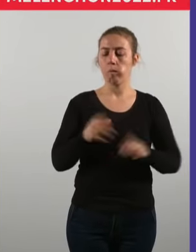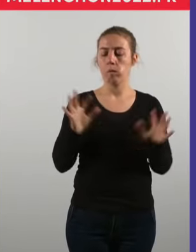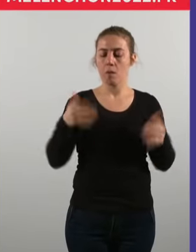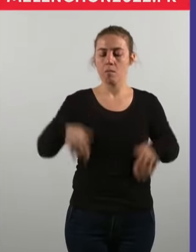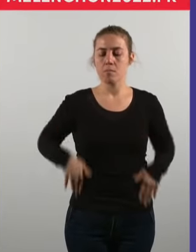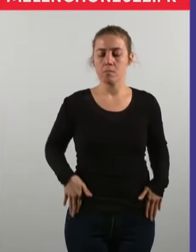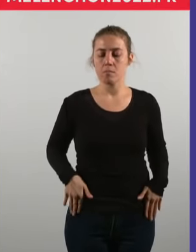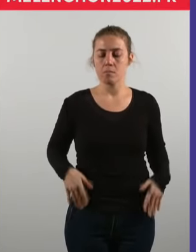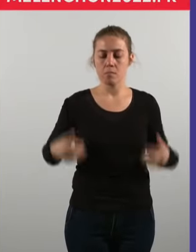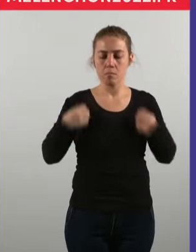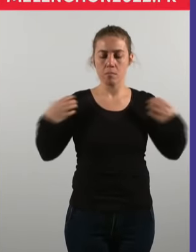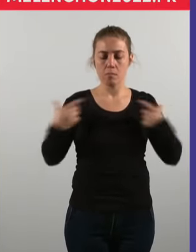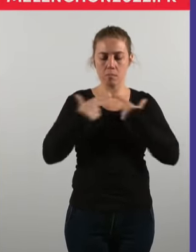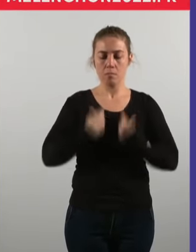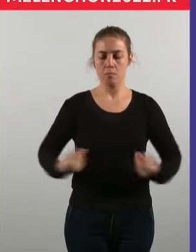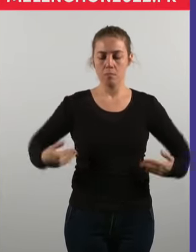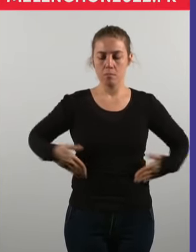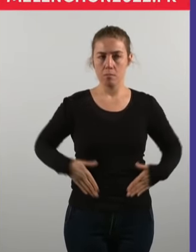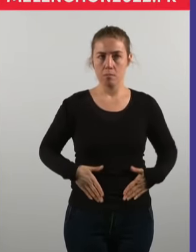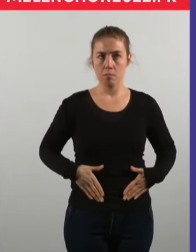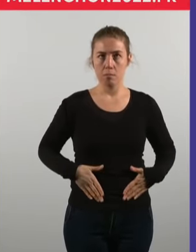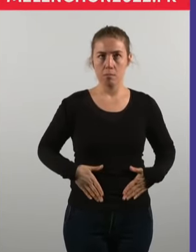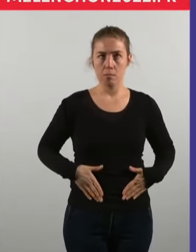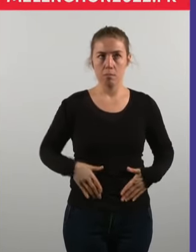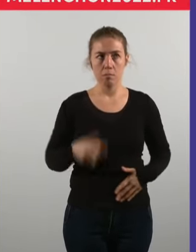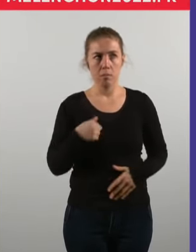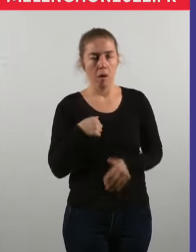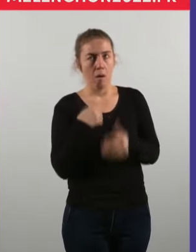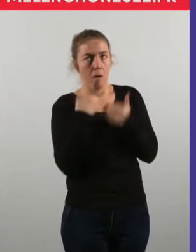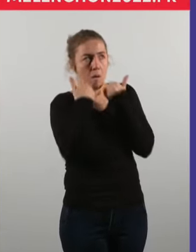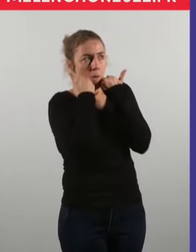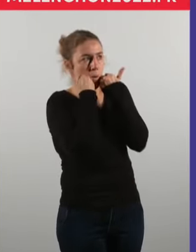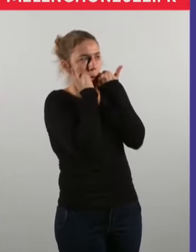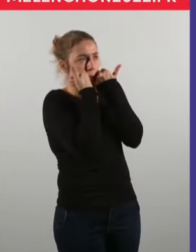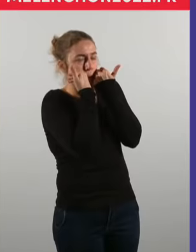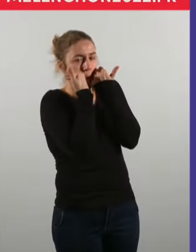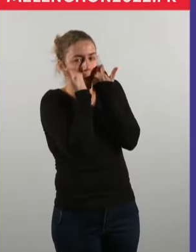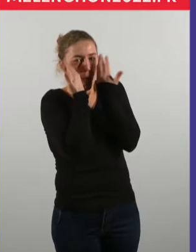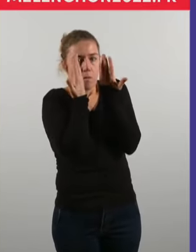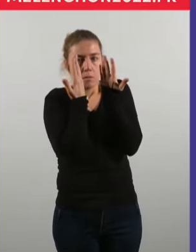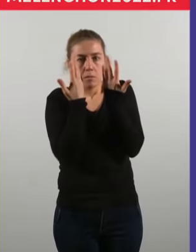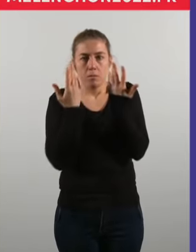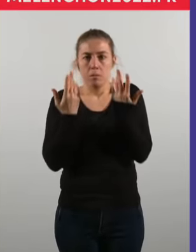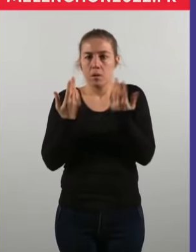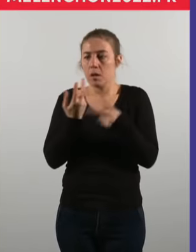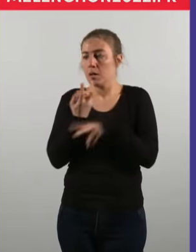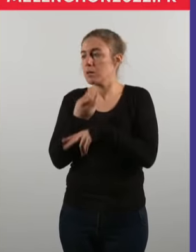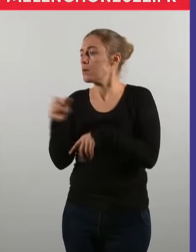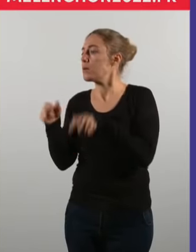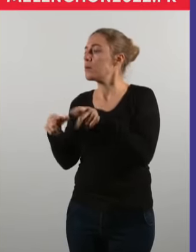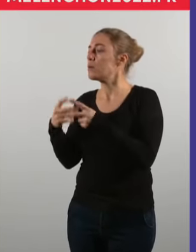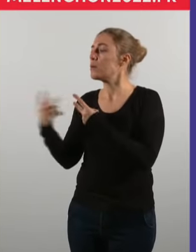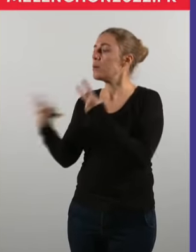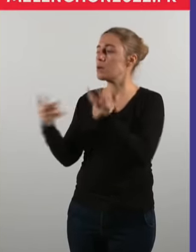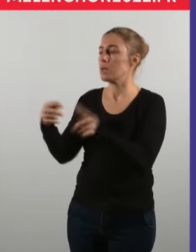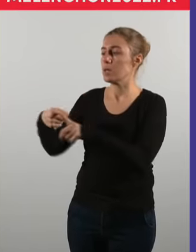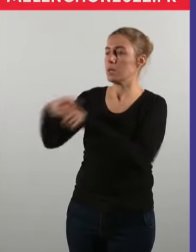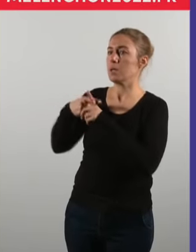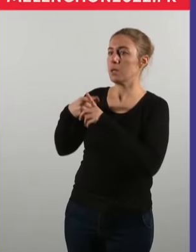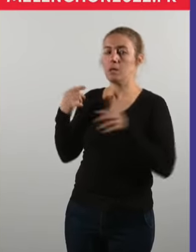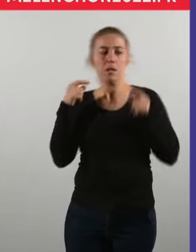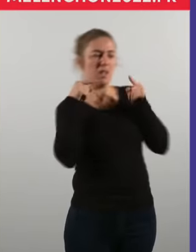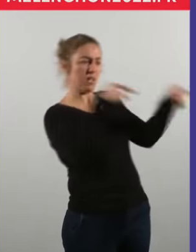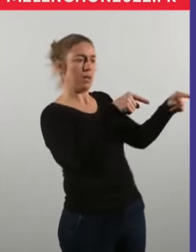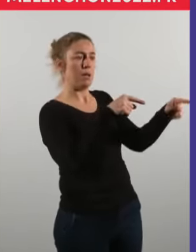dans les poches de ma blouse. Je suis affolée de honte. Terrorisée à l'idée d'être désignée par l'une ou l'autre de mes voisines, car c'est